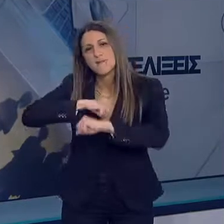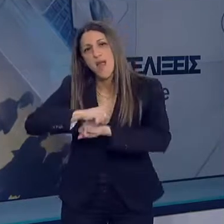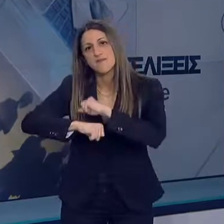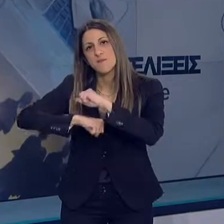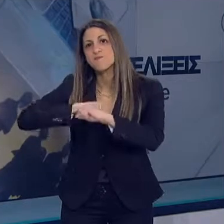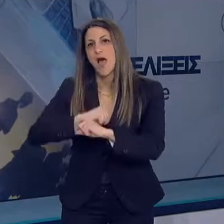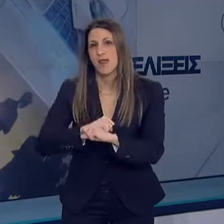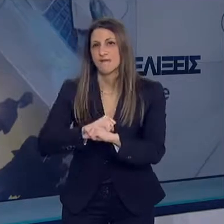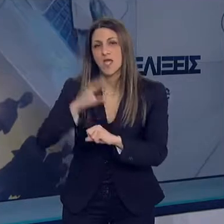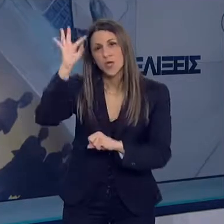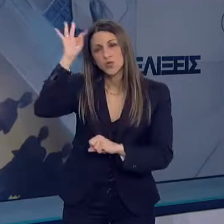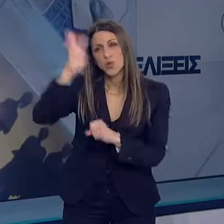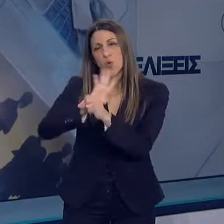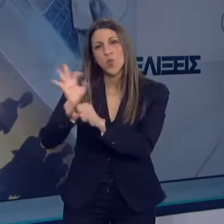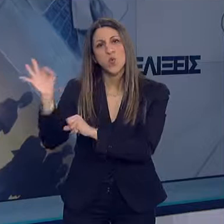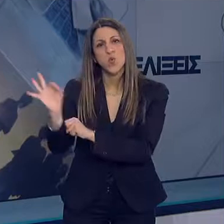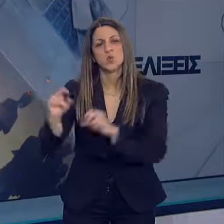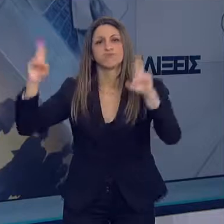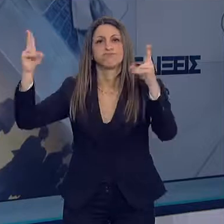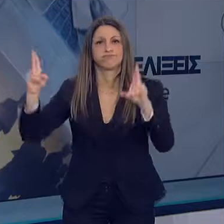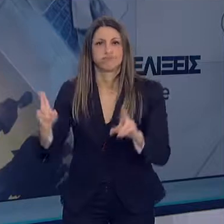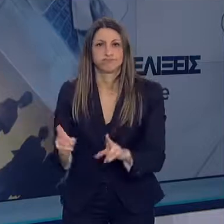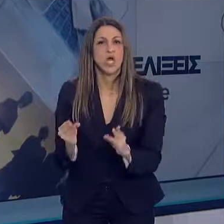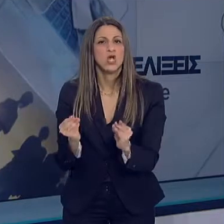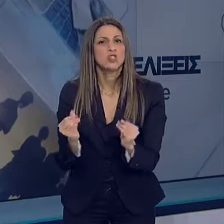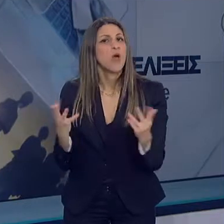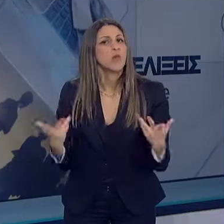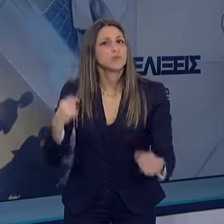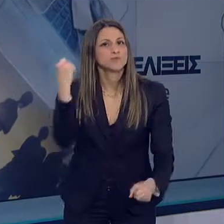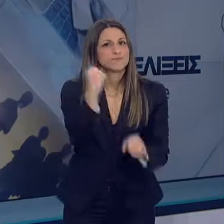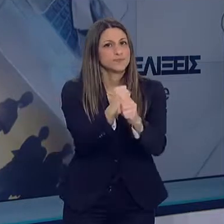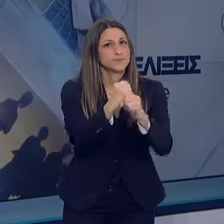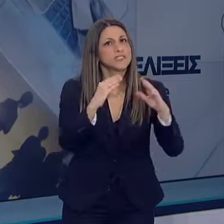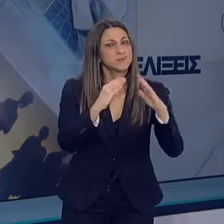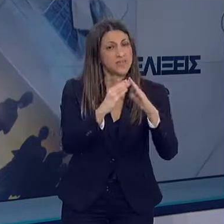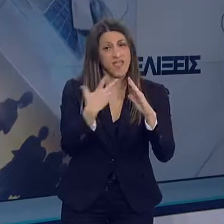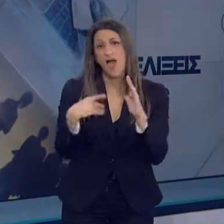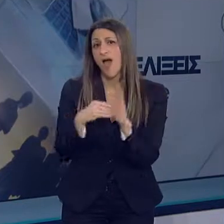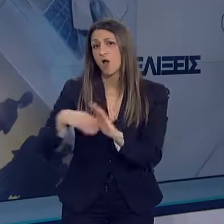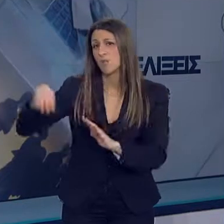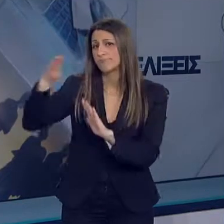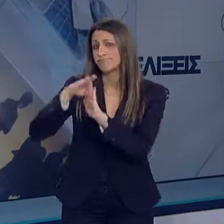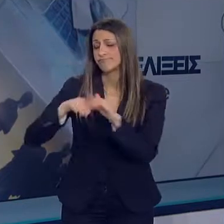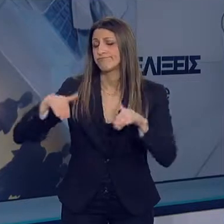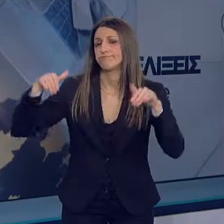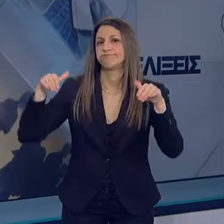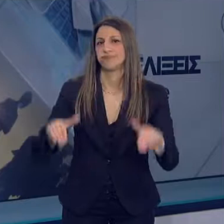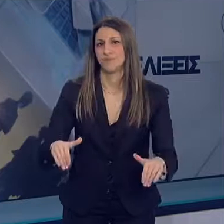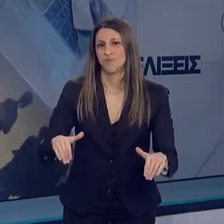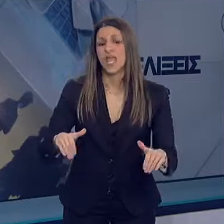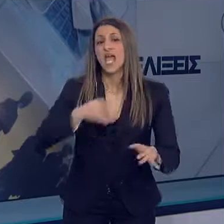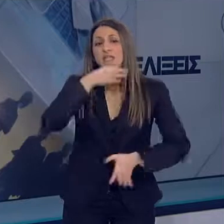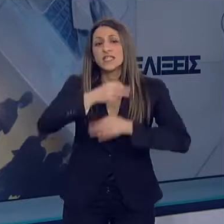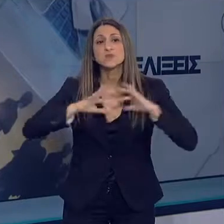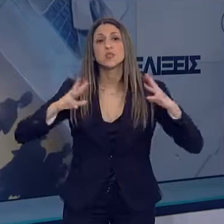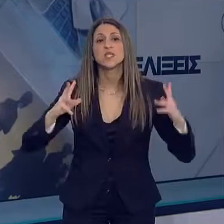μοναδικό αγώνα ενάντια στην νόσο, μένοντας σπίτι και ακολουθώντας πιστά τις οδηγίες. Και θέλω επίσης να σας διαβεβαιώσω ότι όλοι εμείς που